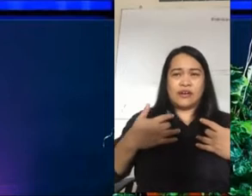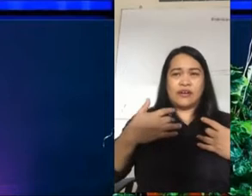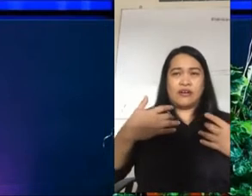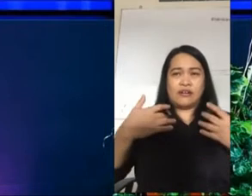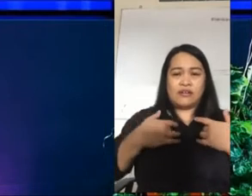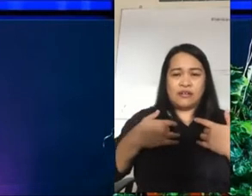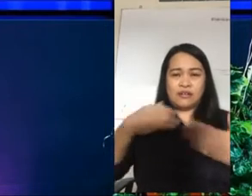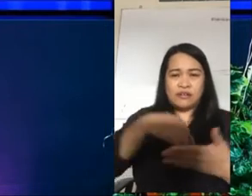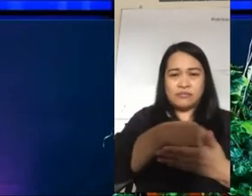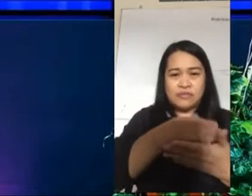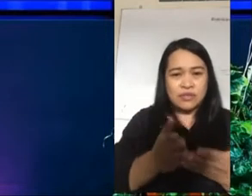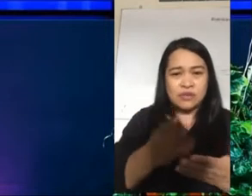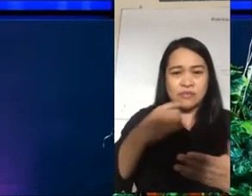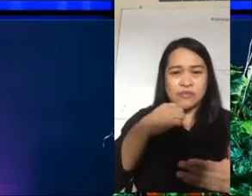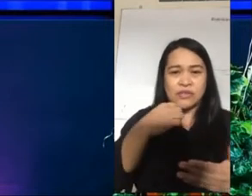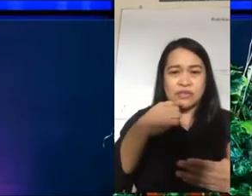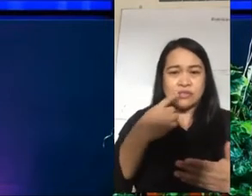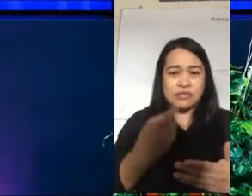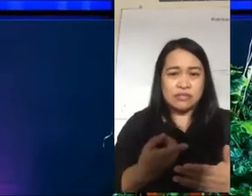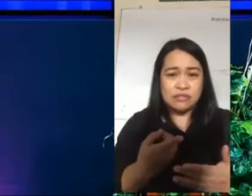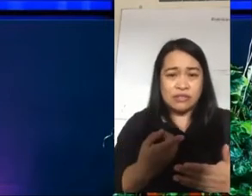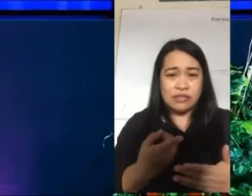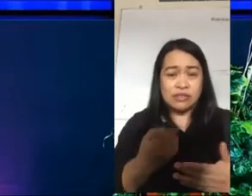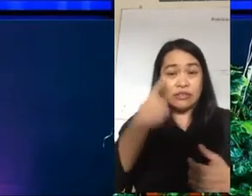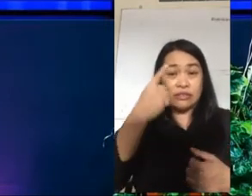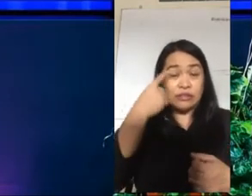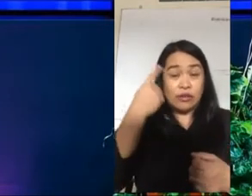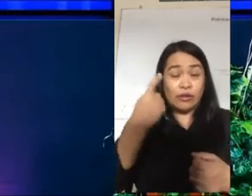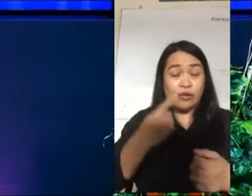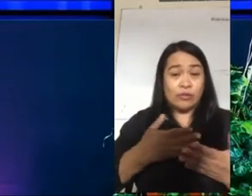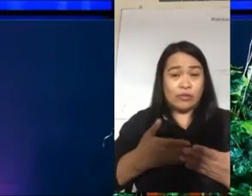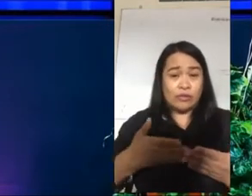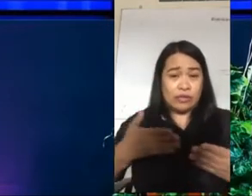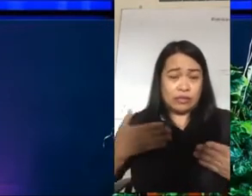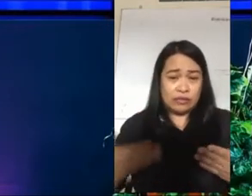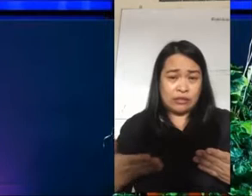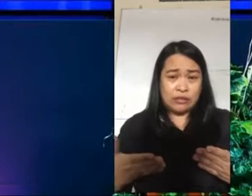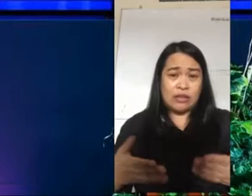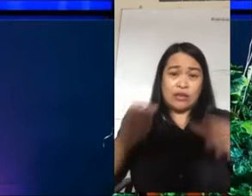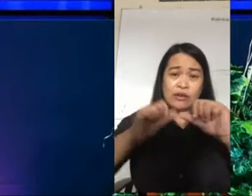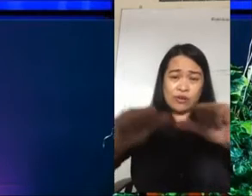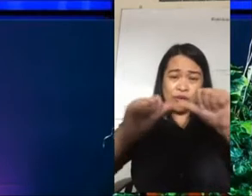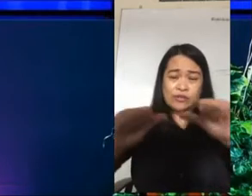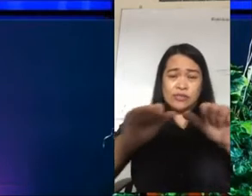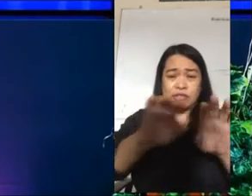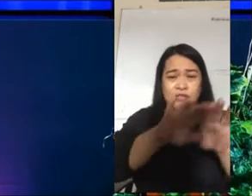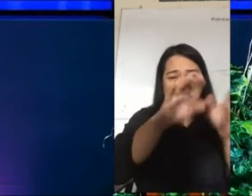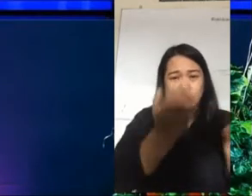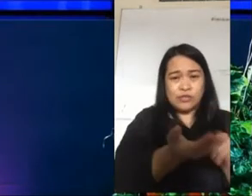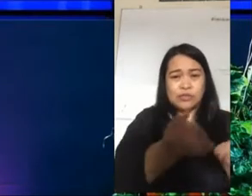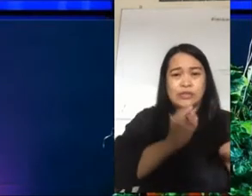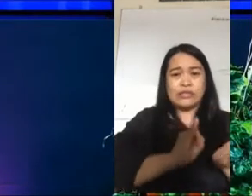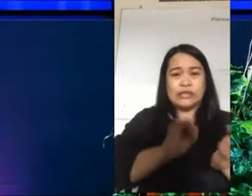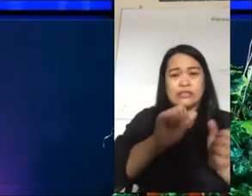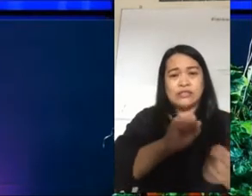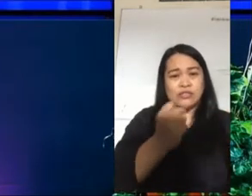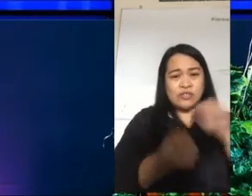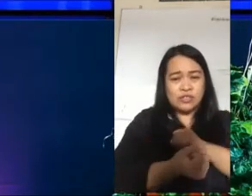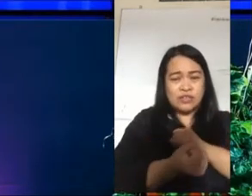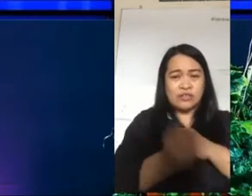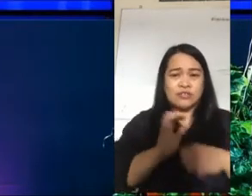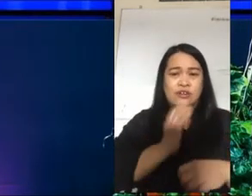manunulat, the only thing constant in this world is change. Our kids seem to grow inches in a